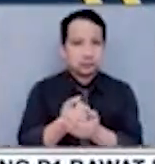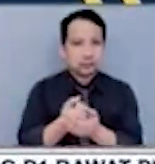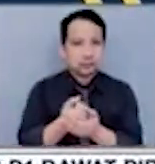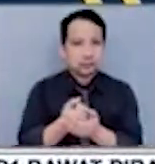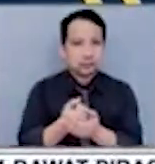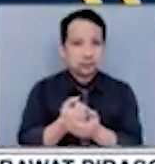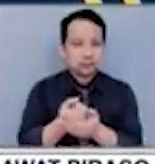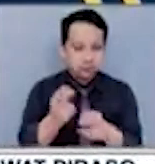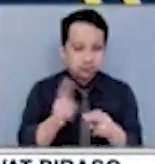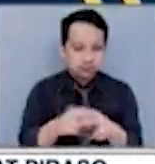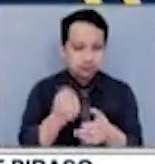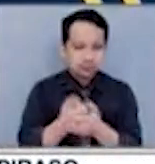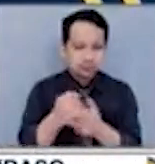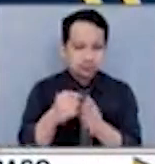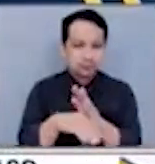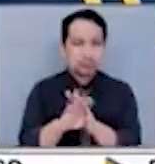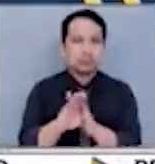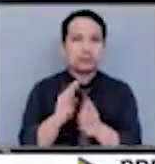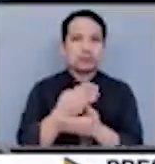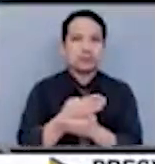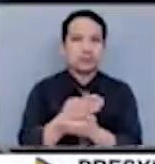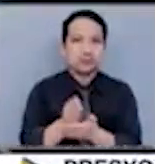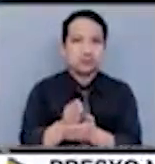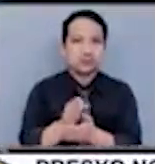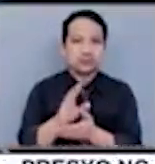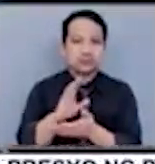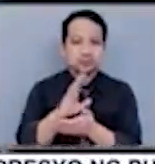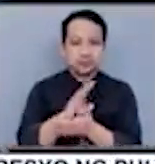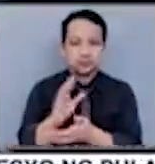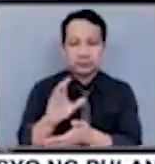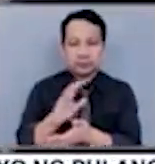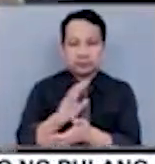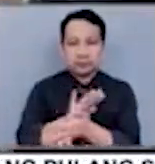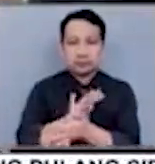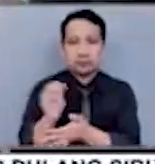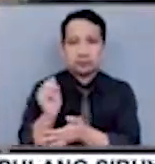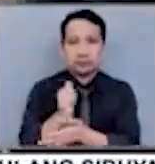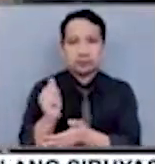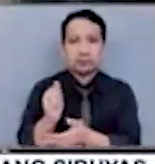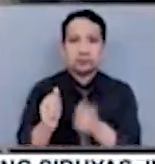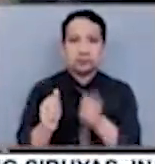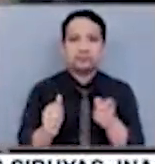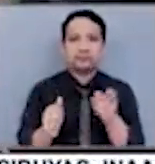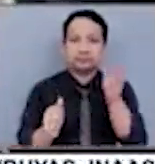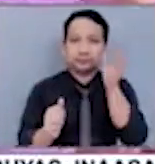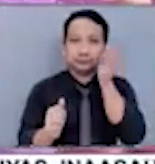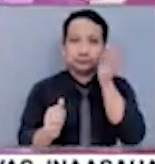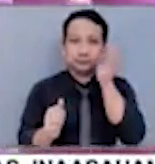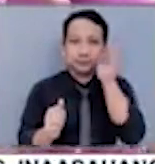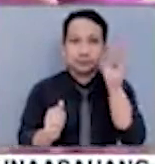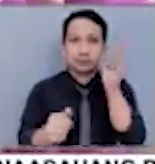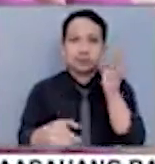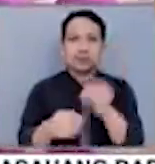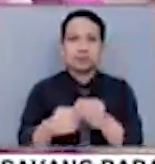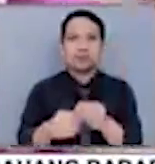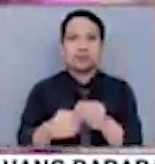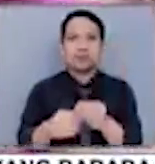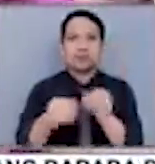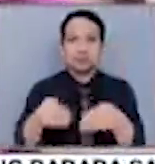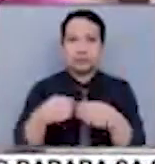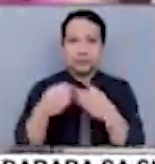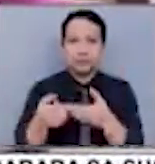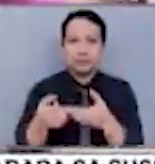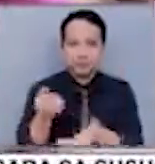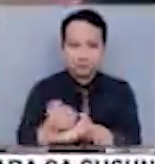din niya na may budget para sa COVID-19 allowance. Para naman kay Senator Christopher Bongo, dapat lang bigyan ng sapat na sweldo ang